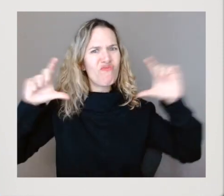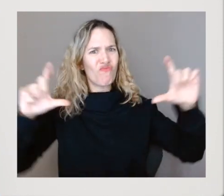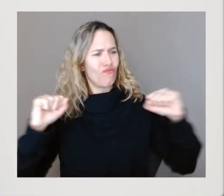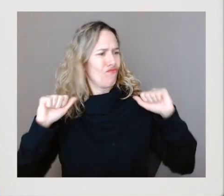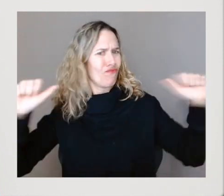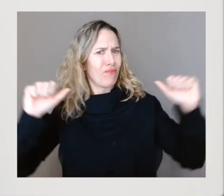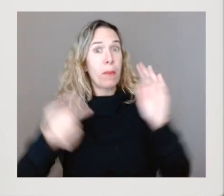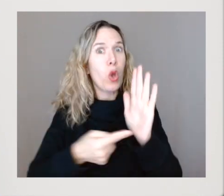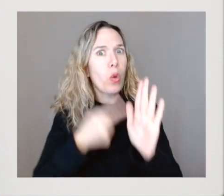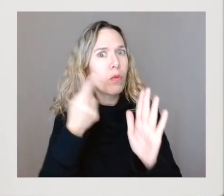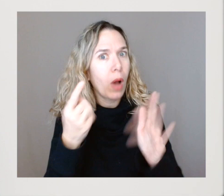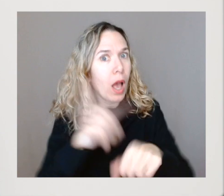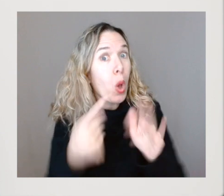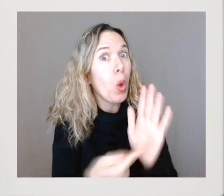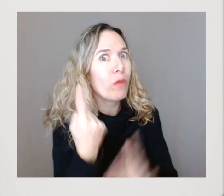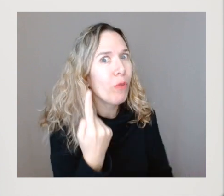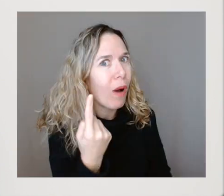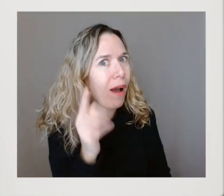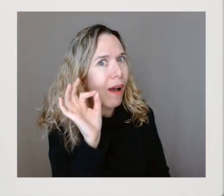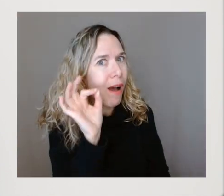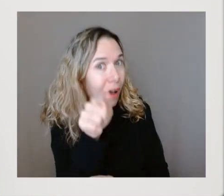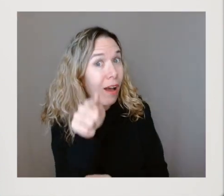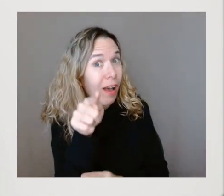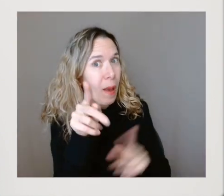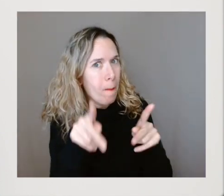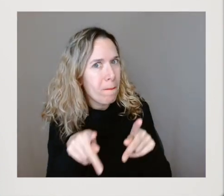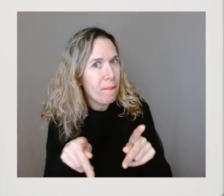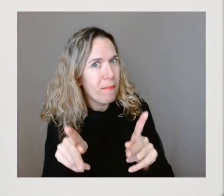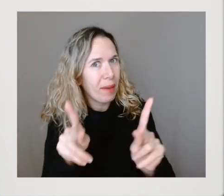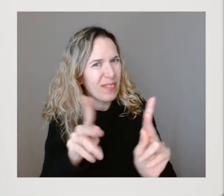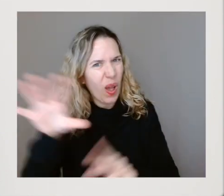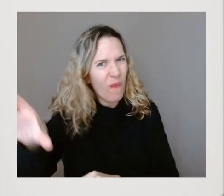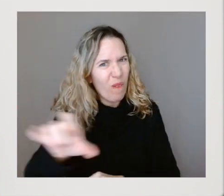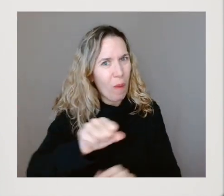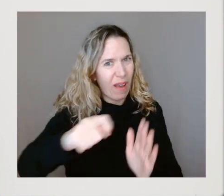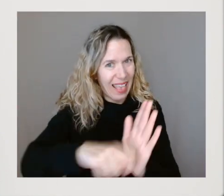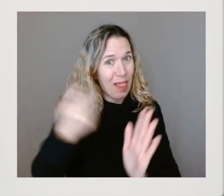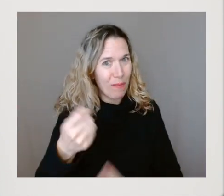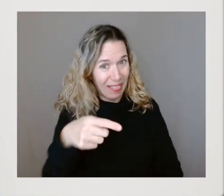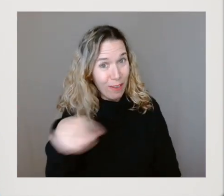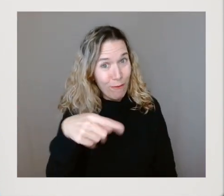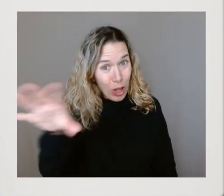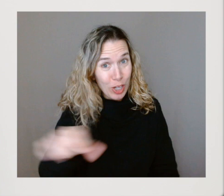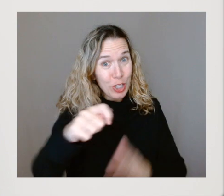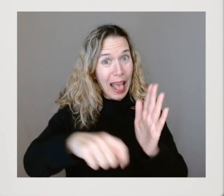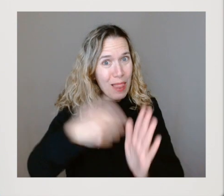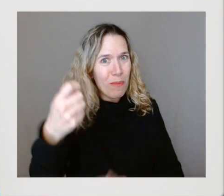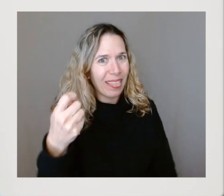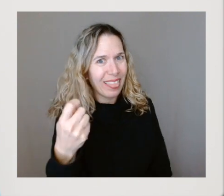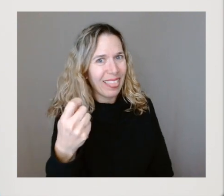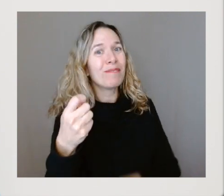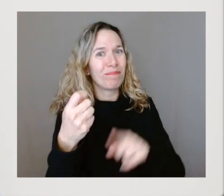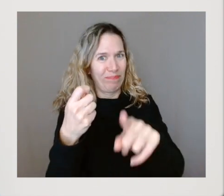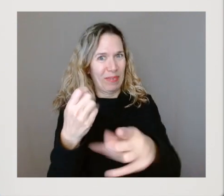et juste cette fois-ci, t'as la permission d'aller chercher les allumettes. Je vais avoir